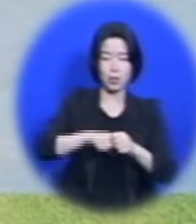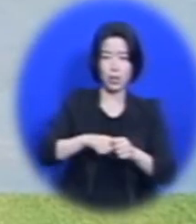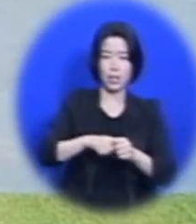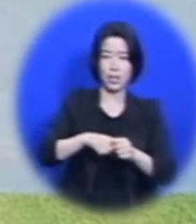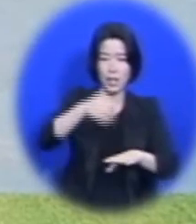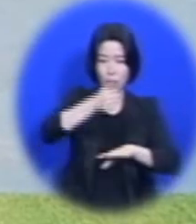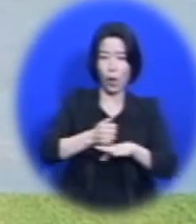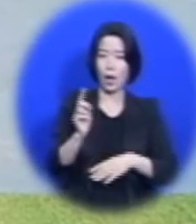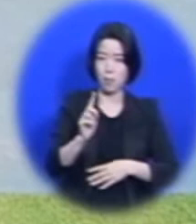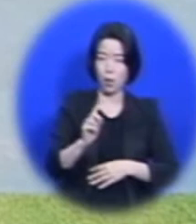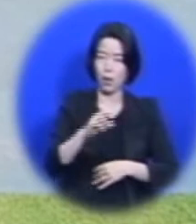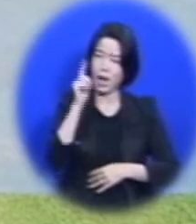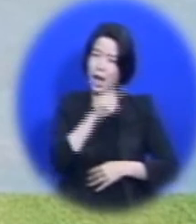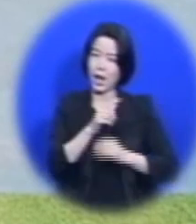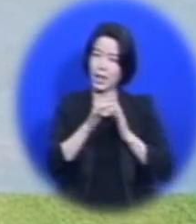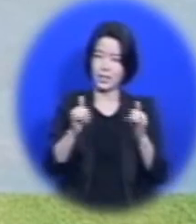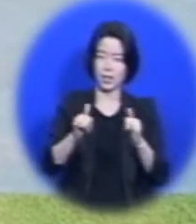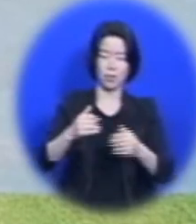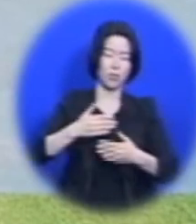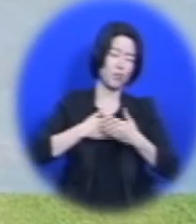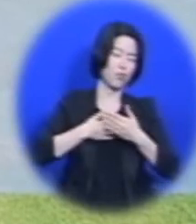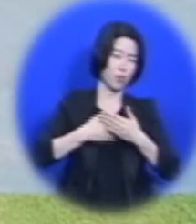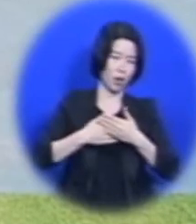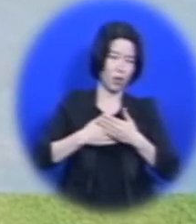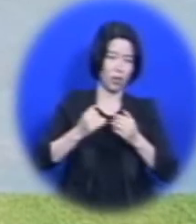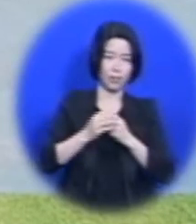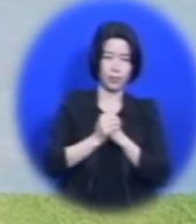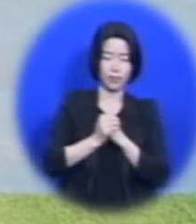결과가 악한 사람이 무서운 겁니다.